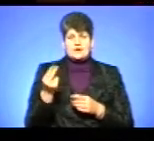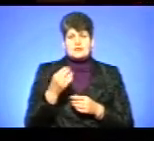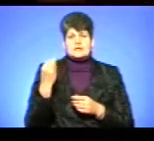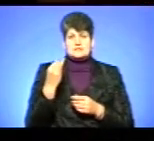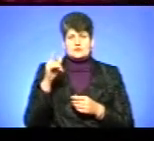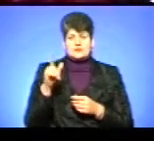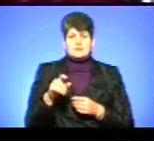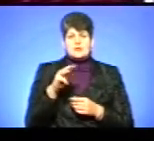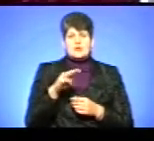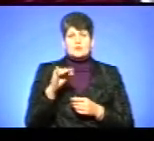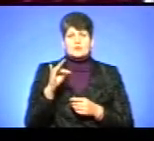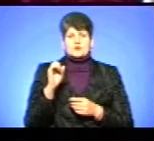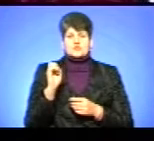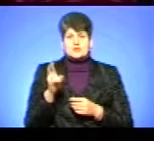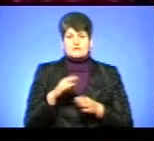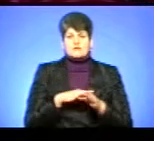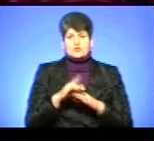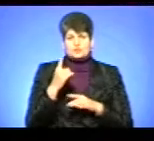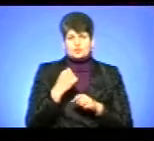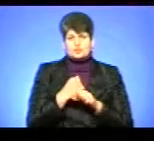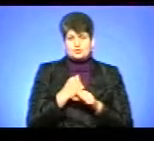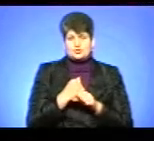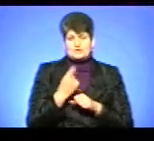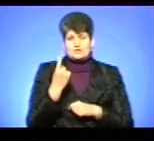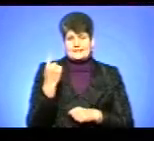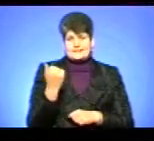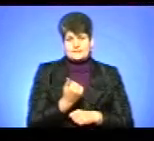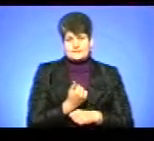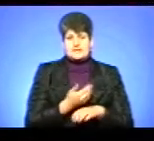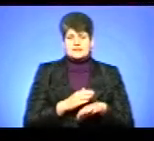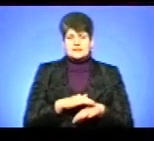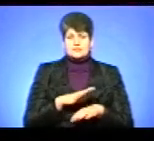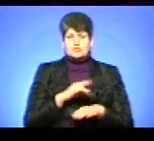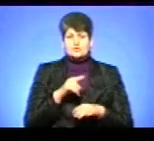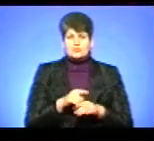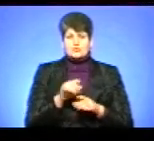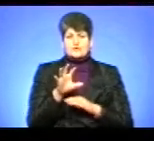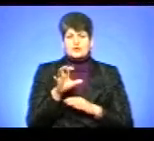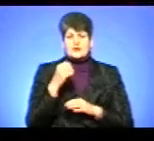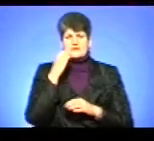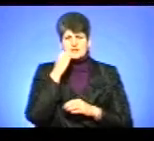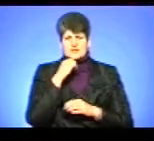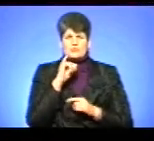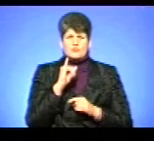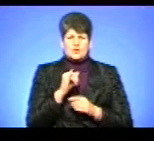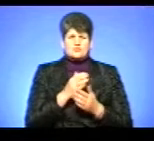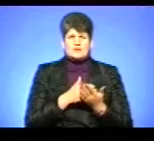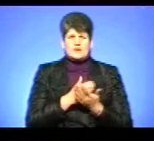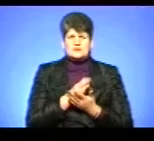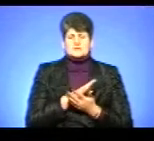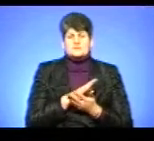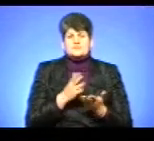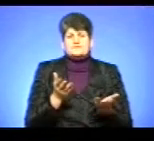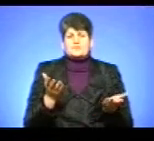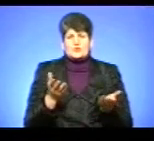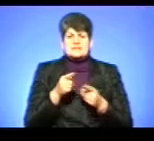Марія Юрчак. Роботу виконала за тиждень. Складність полягала в тому, що фотографії старі, поганої якості, такі, які були доступні.